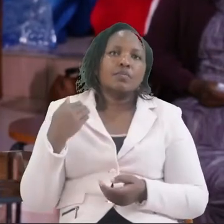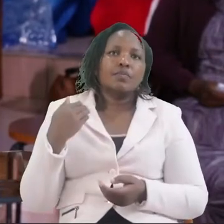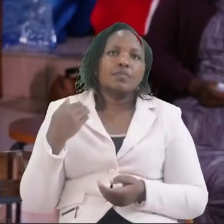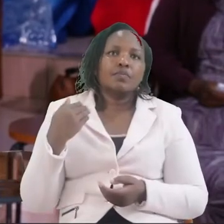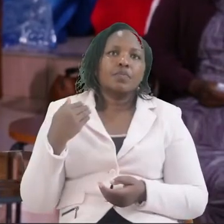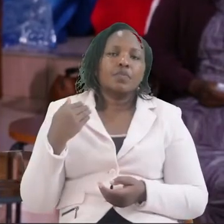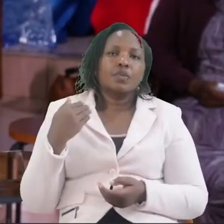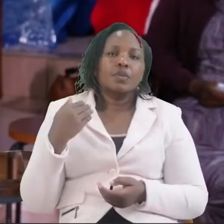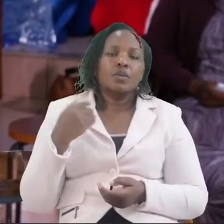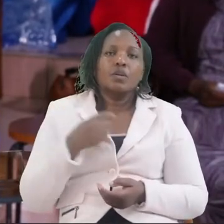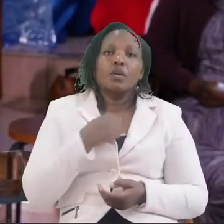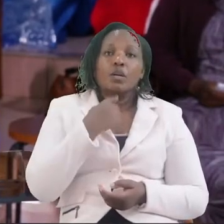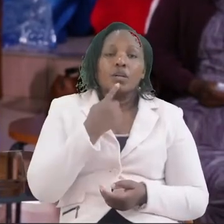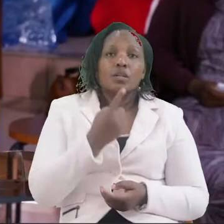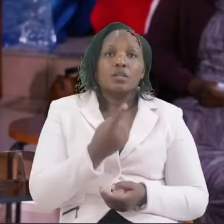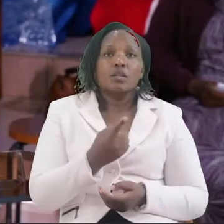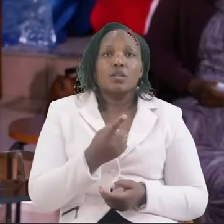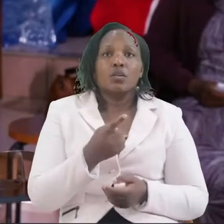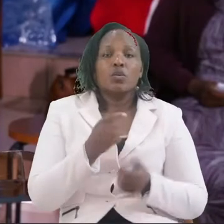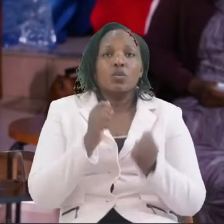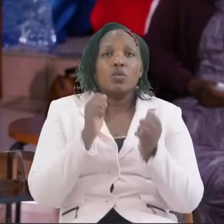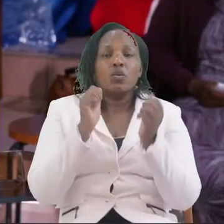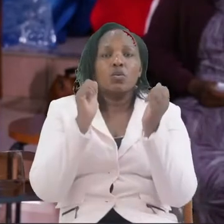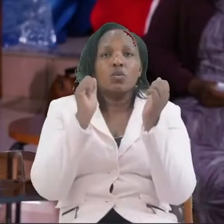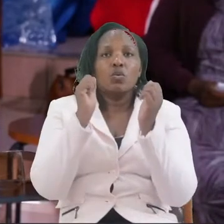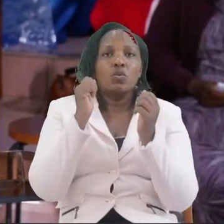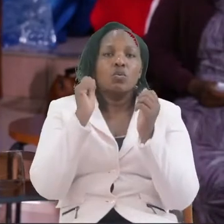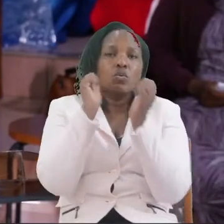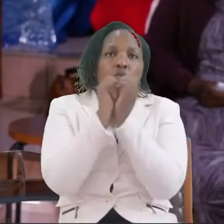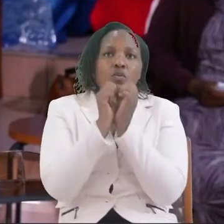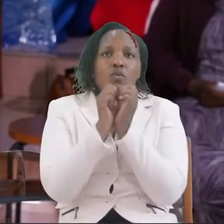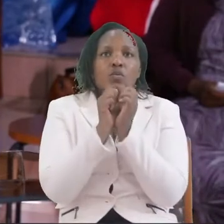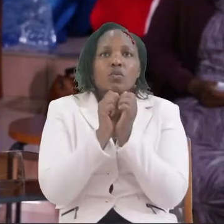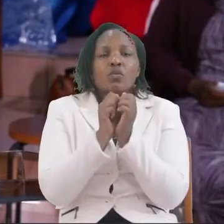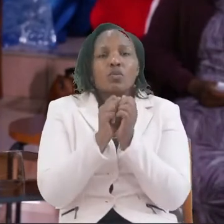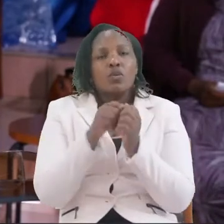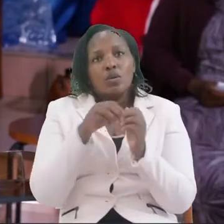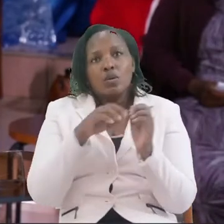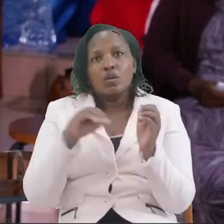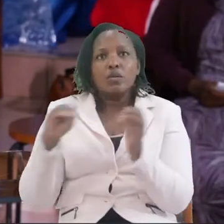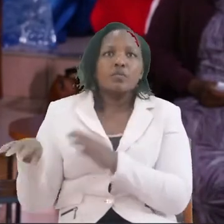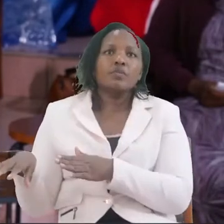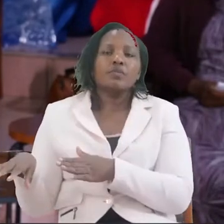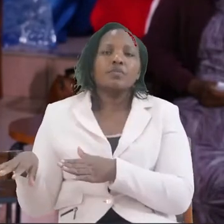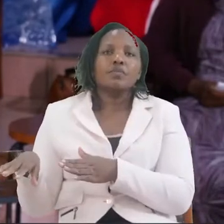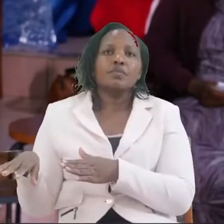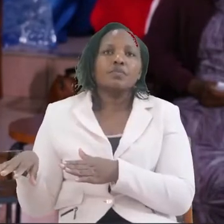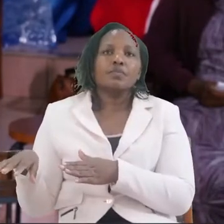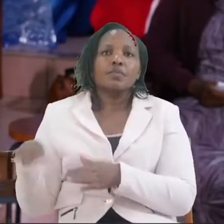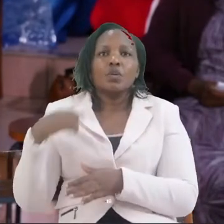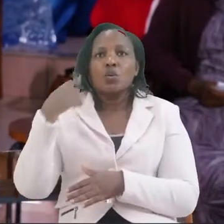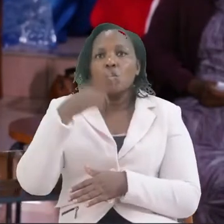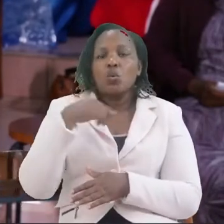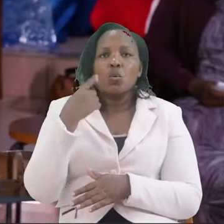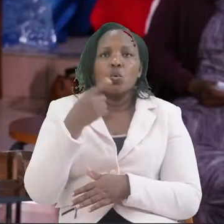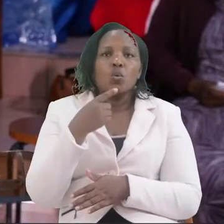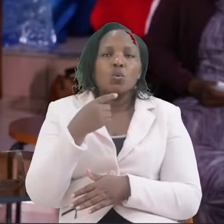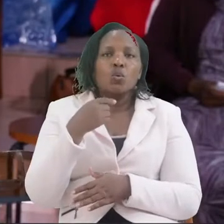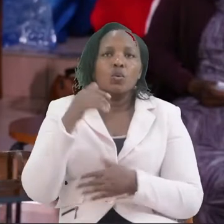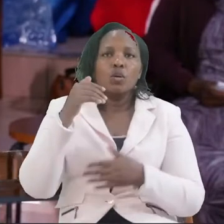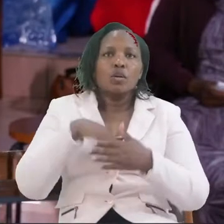9. Waambie waliofungwa, haya tokeni. Na hao